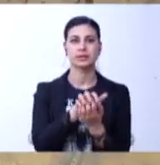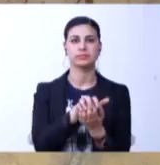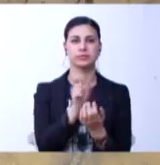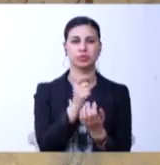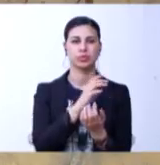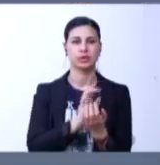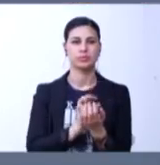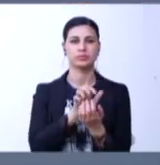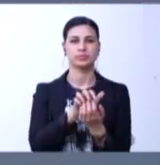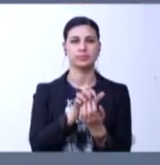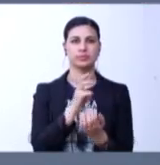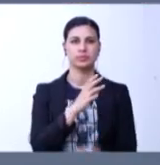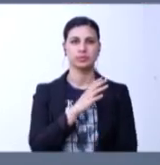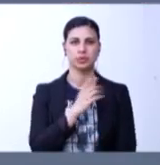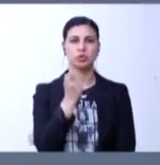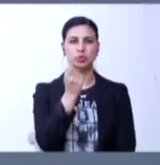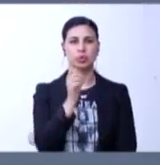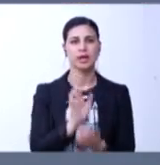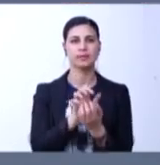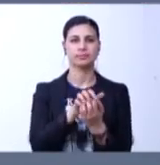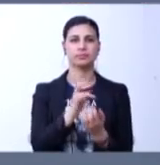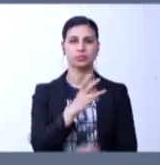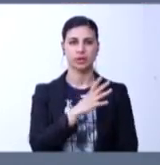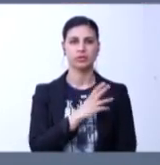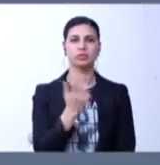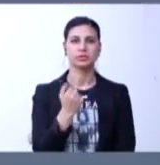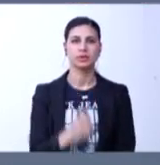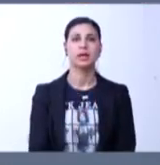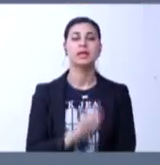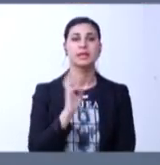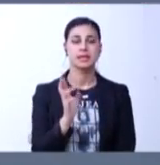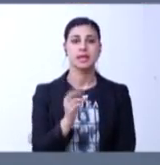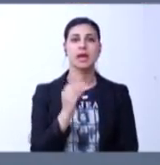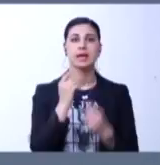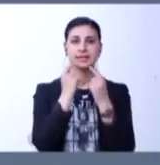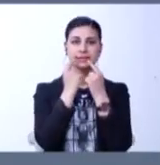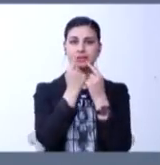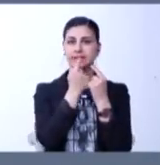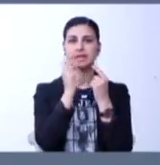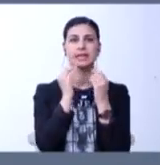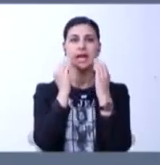ყბას, ანუ ზედა ყბა უნდა გადმოკბილავდეს გადმომჯდარი. გადმომჯდარი უნდა იყოს და ფრონტალური, ანუ წინა